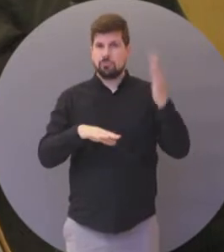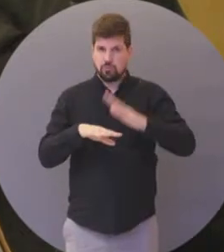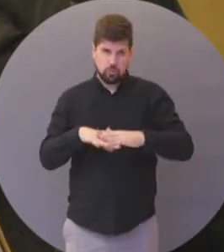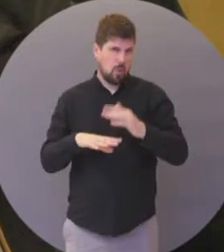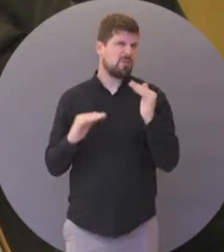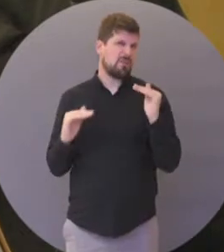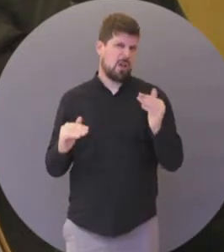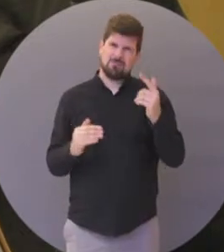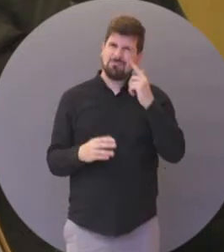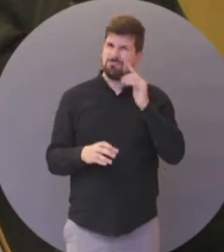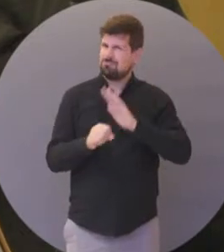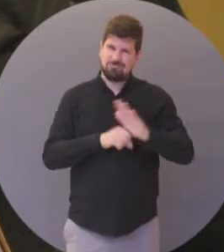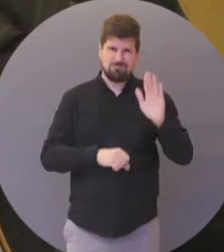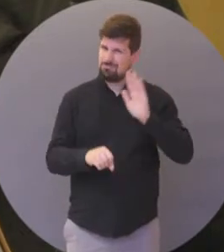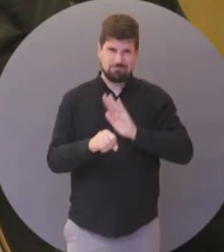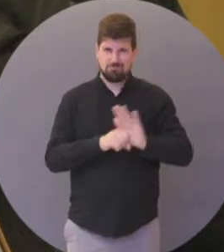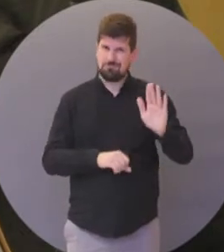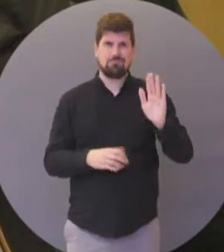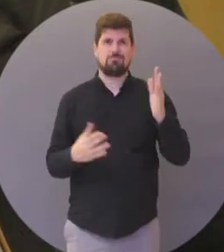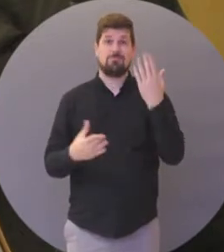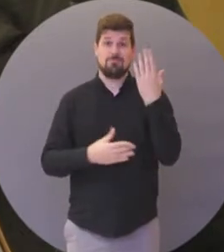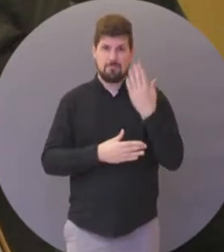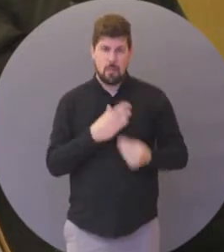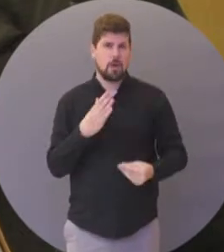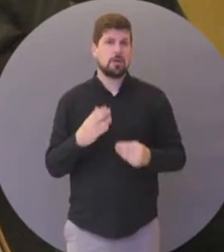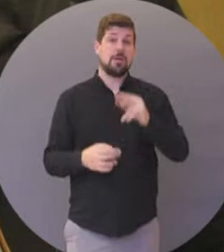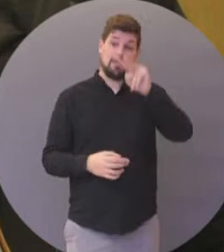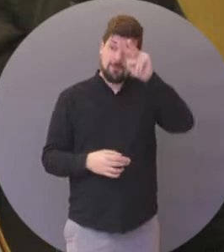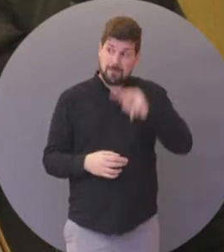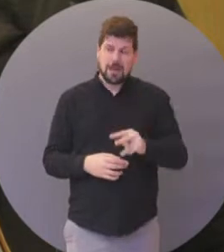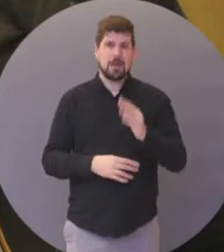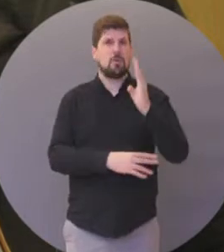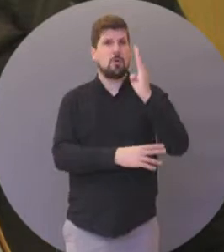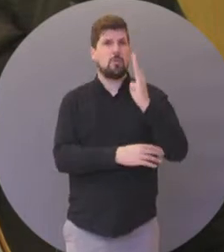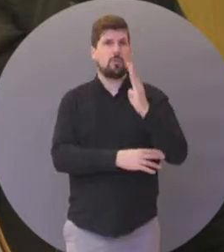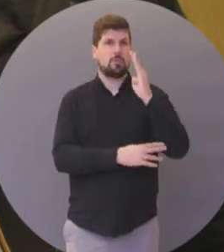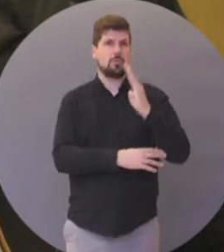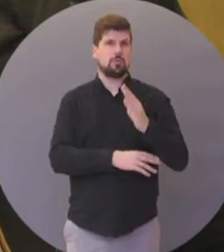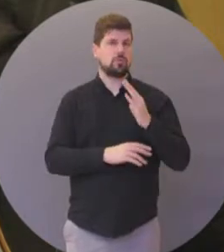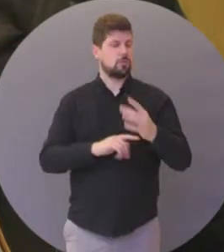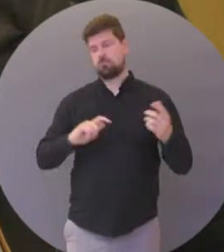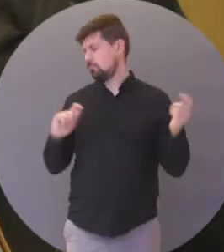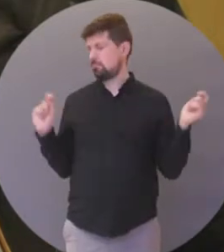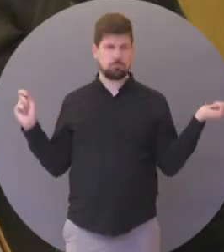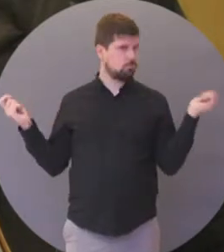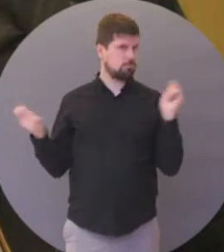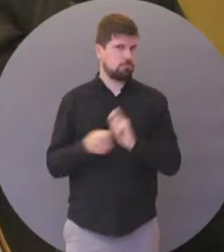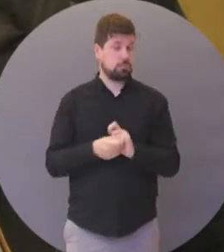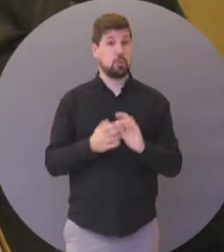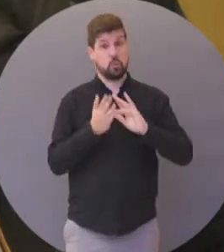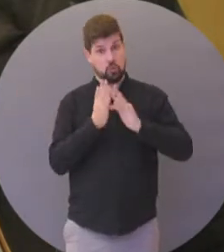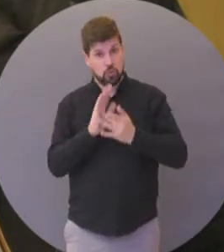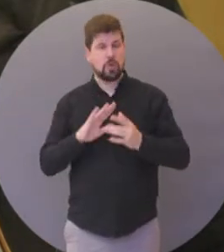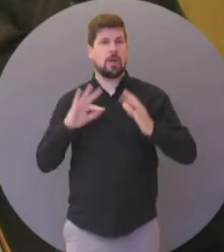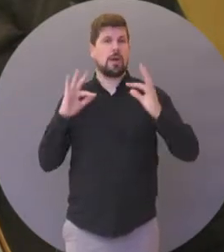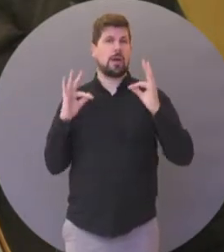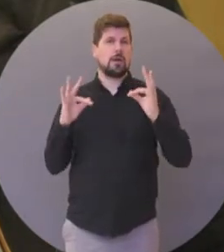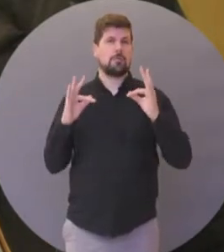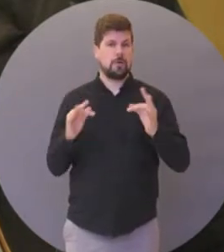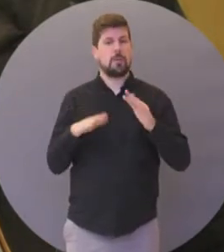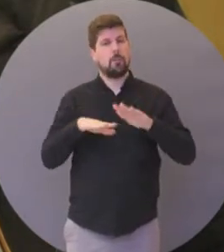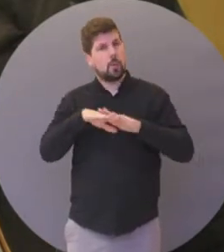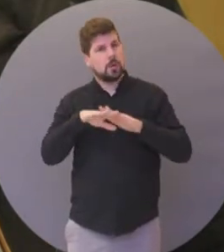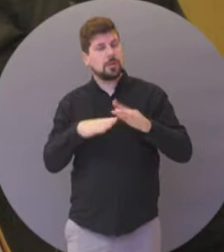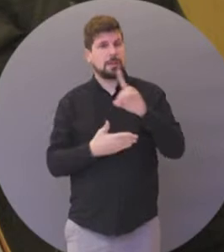largement insuffisants et il y a un réel besoin de refondation complète de la politique départementale